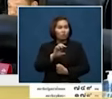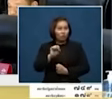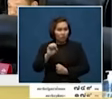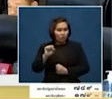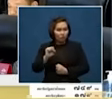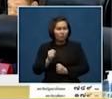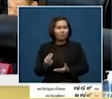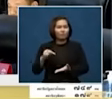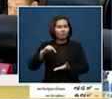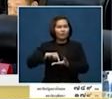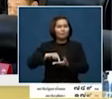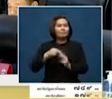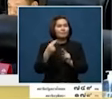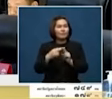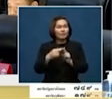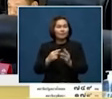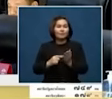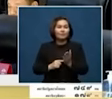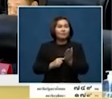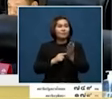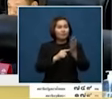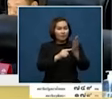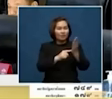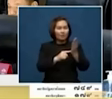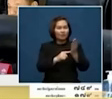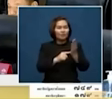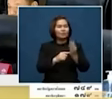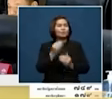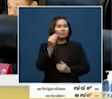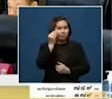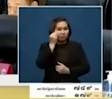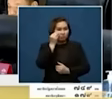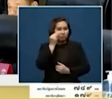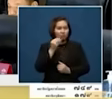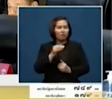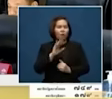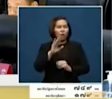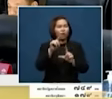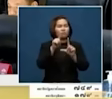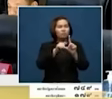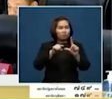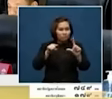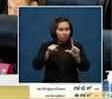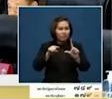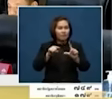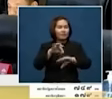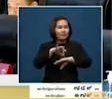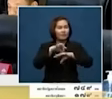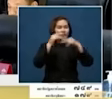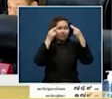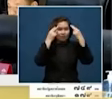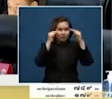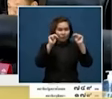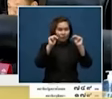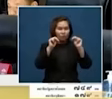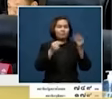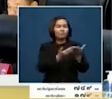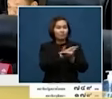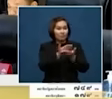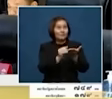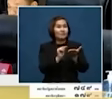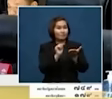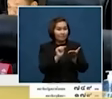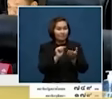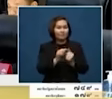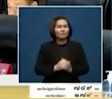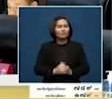างนอกมาจากซาอุดิอาระเบียมั้งนะให้ท่านประธานพรเพชรประธานพรเพชรเ